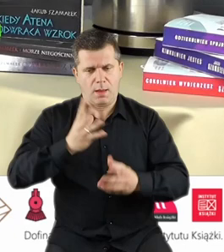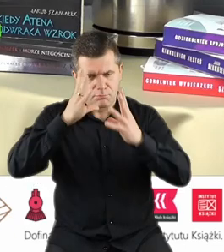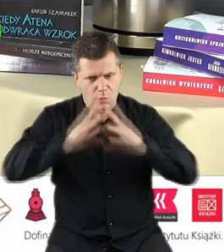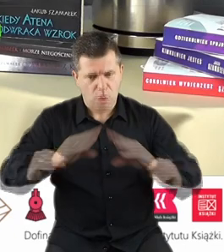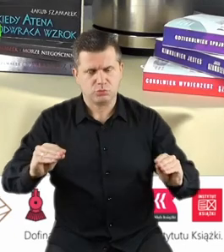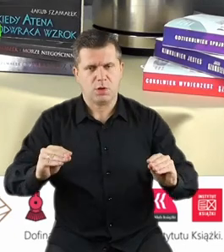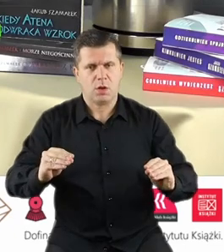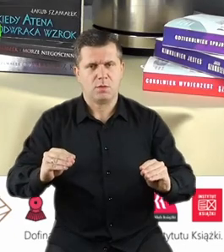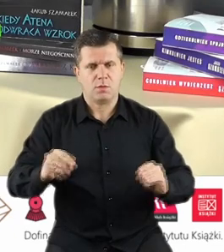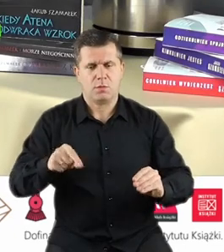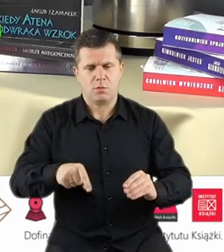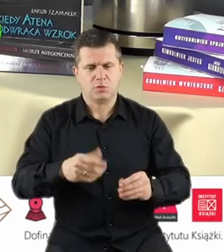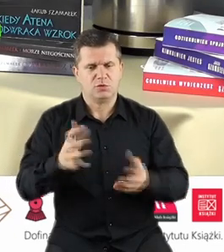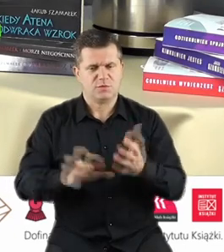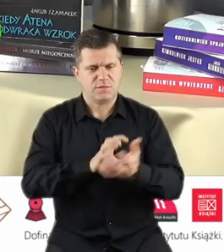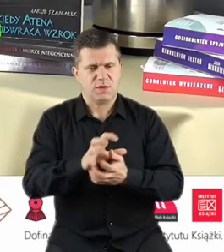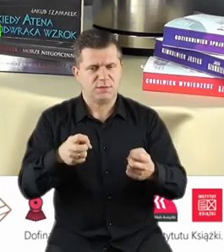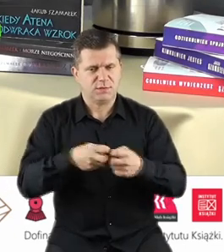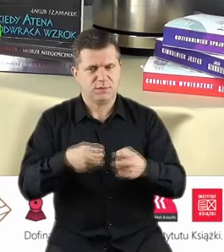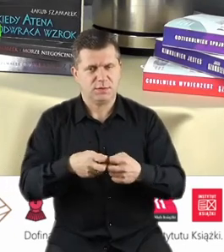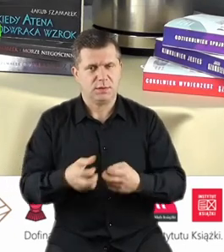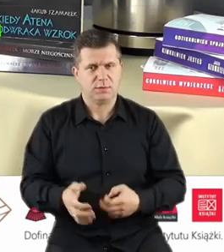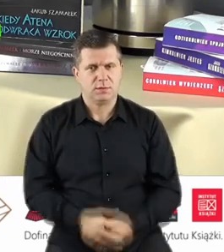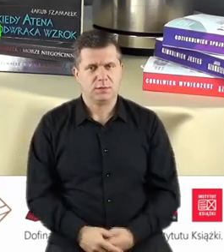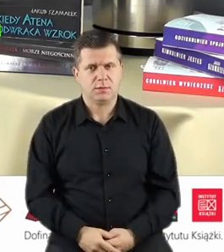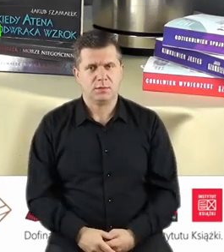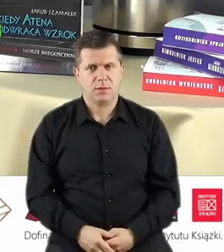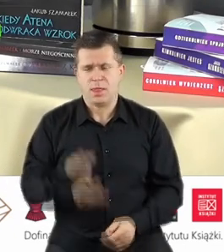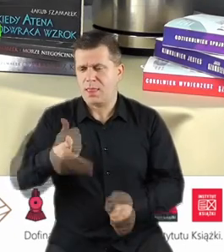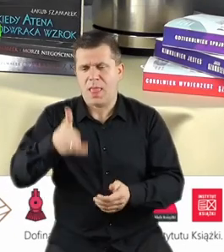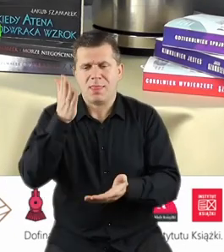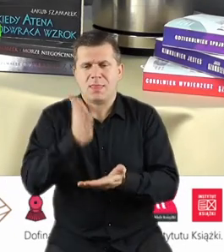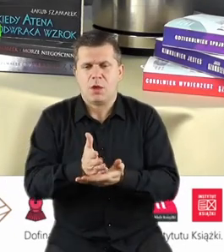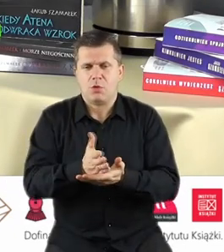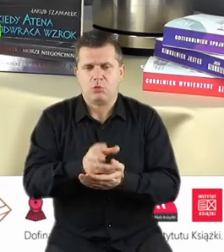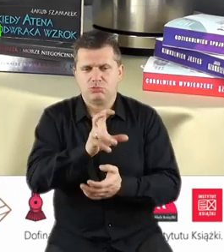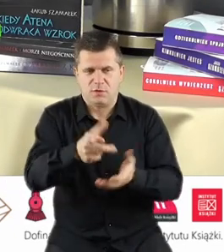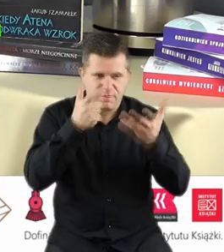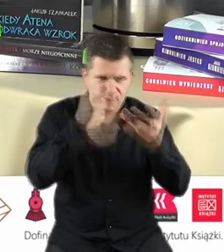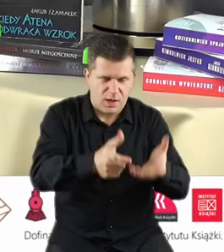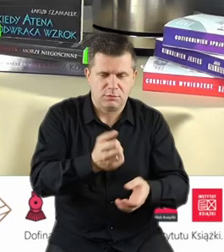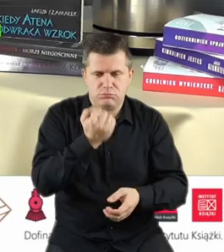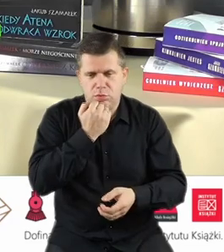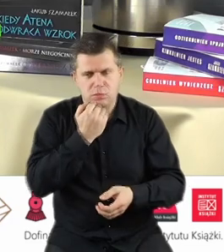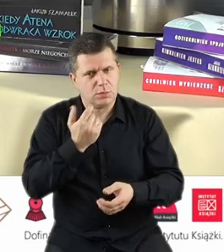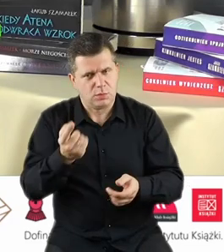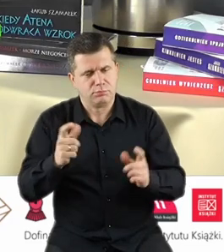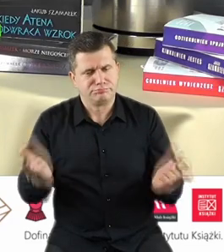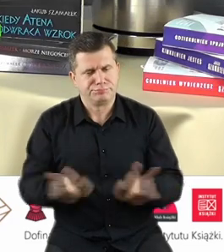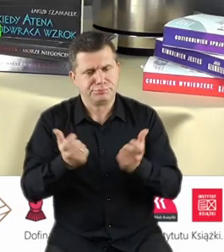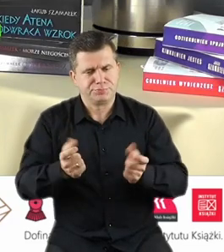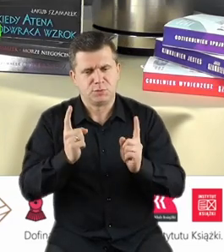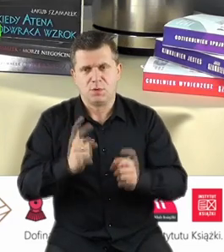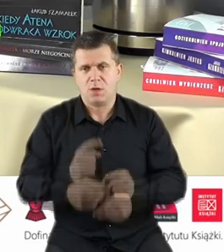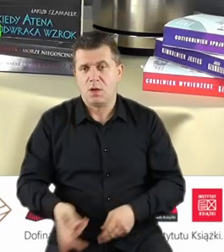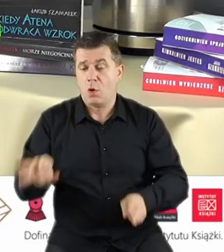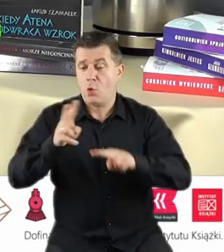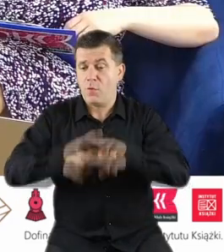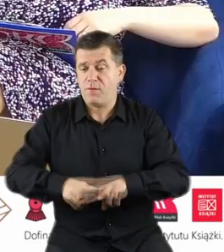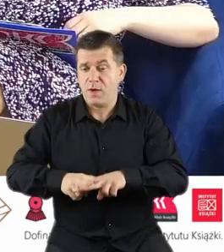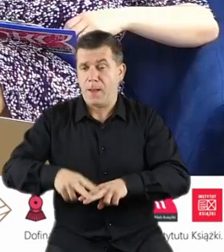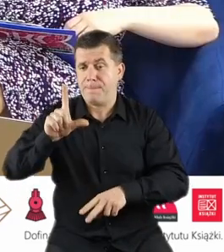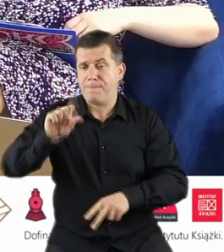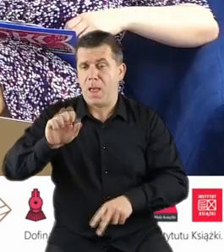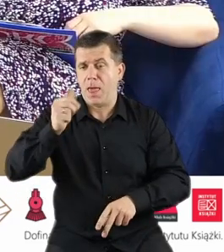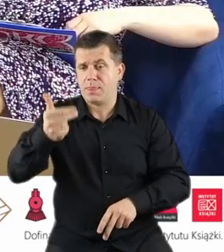może być w tym nowym świecie, bo to już po prostu nie jest tylko kwestia tego, czy to wiertarka, czy but. Fundacja Panoptykon pokazuje